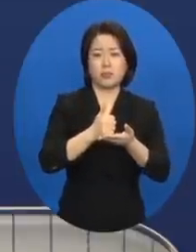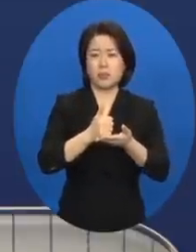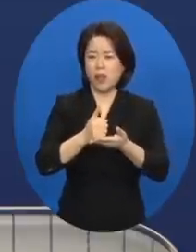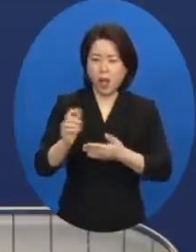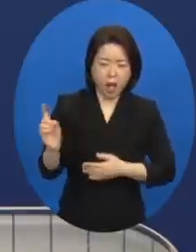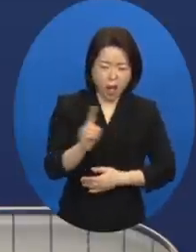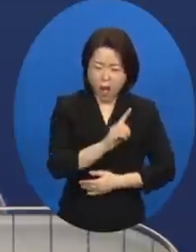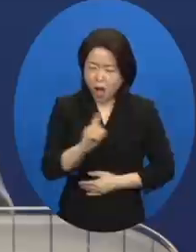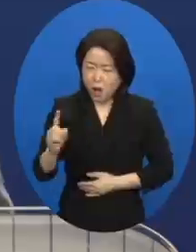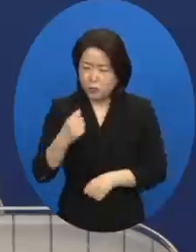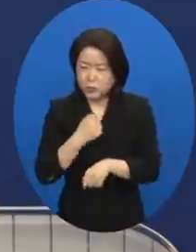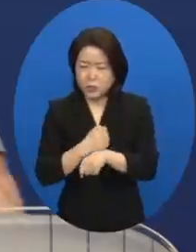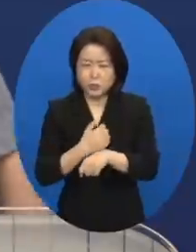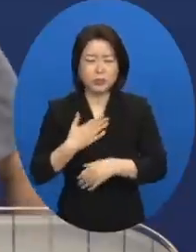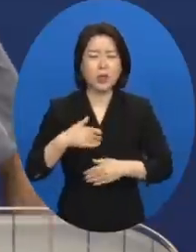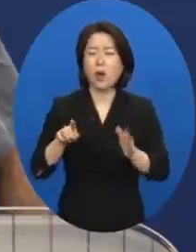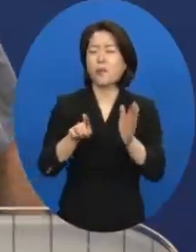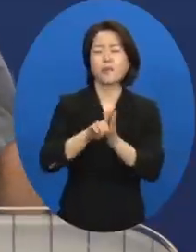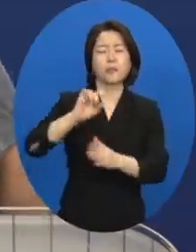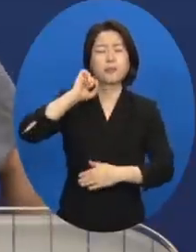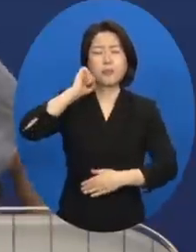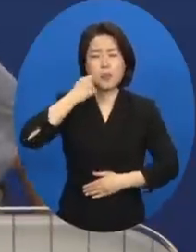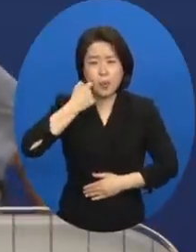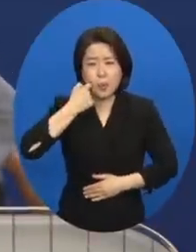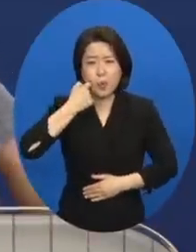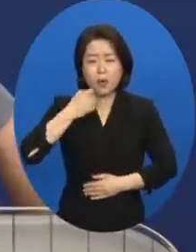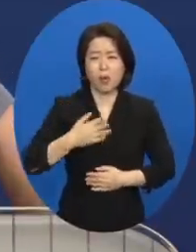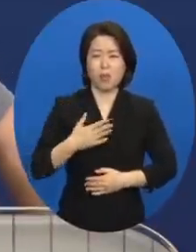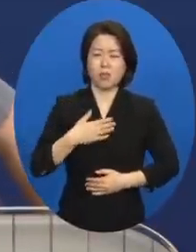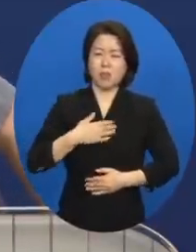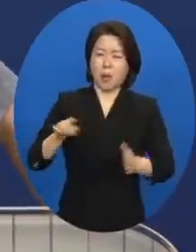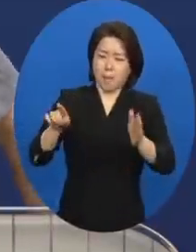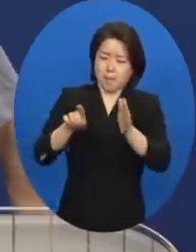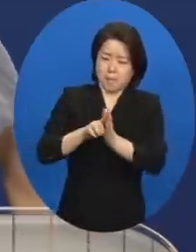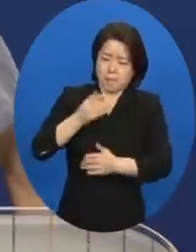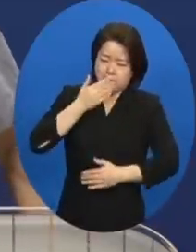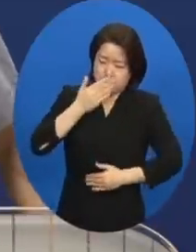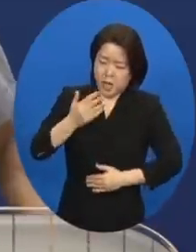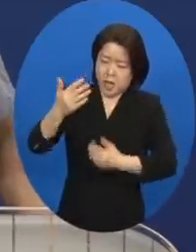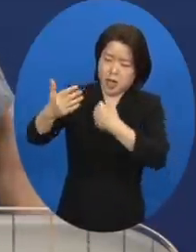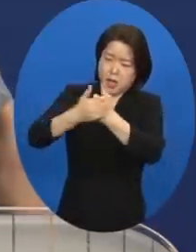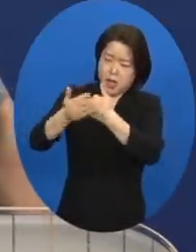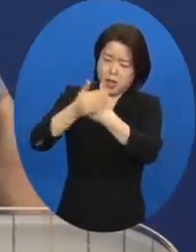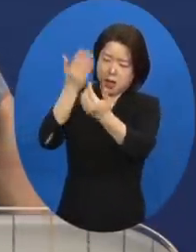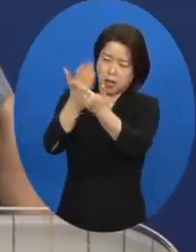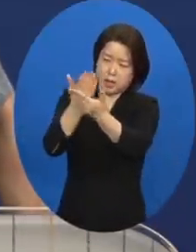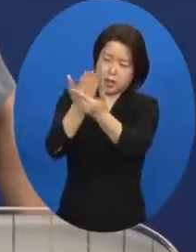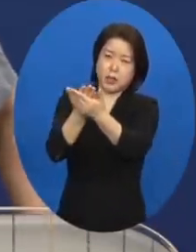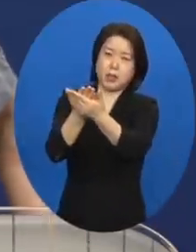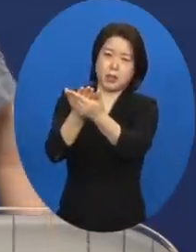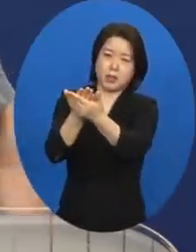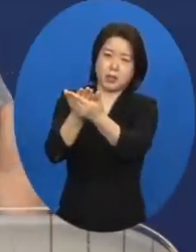아무리 해도 안 믿어집니다. 믿어지게 좀 해주십시오.